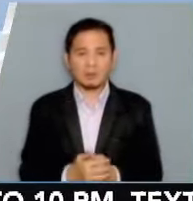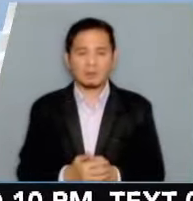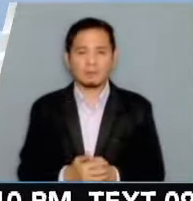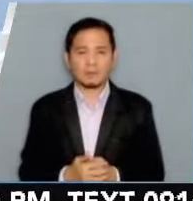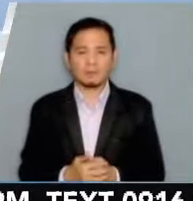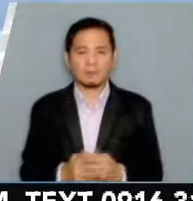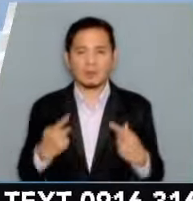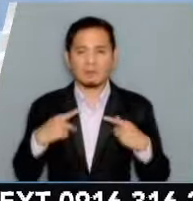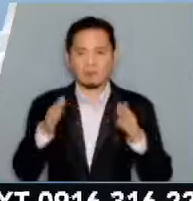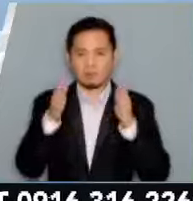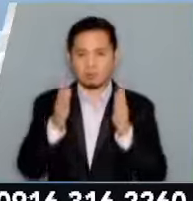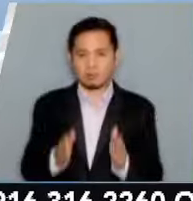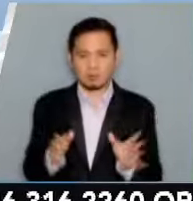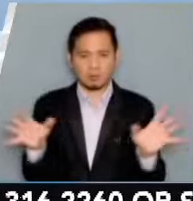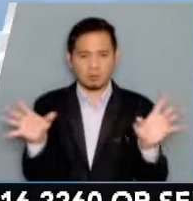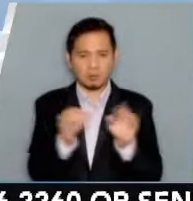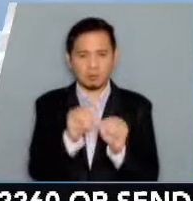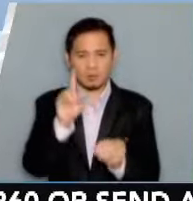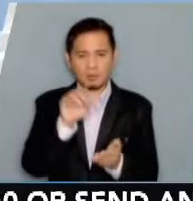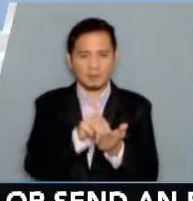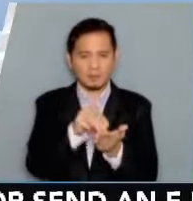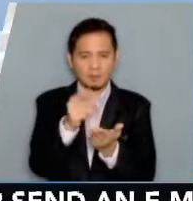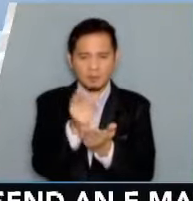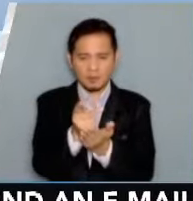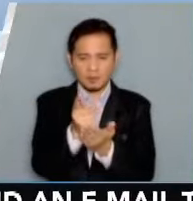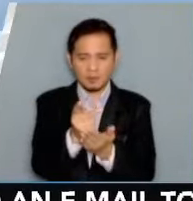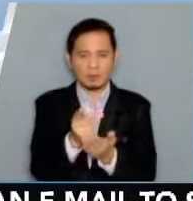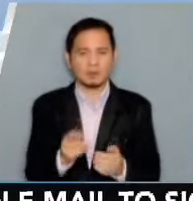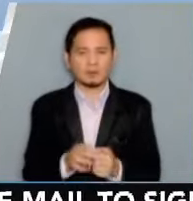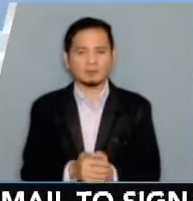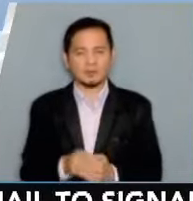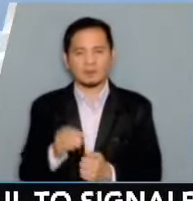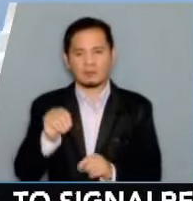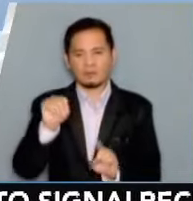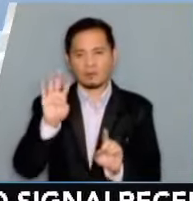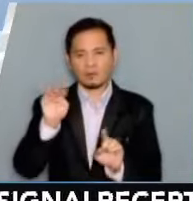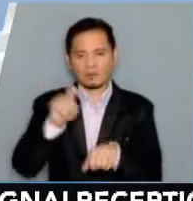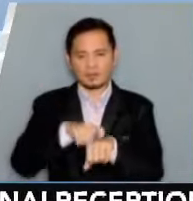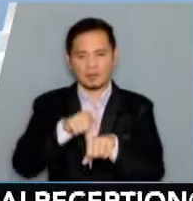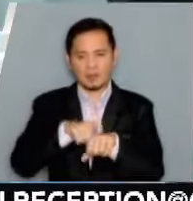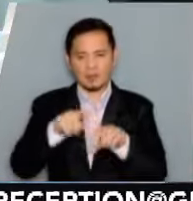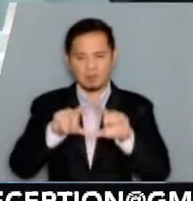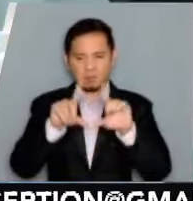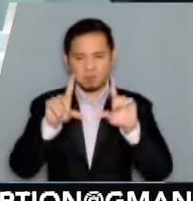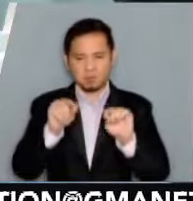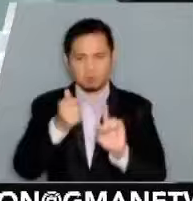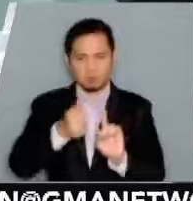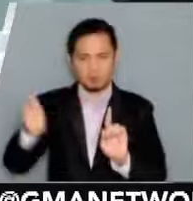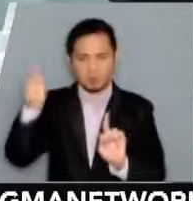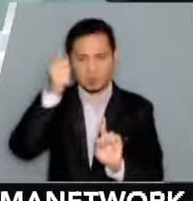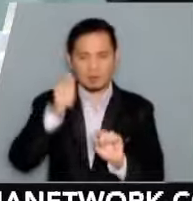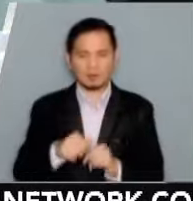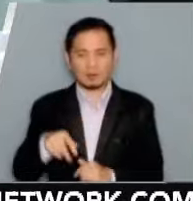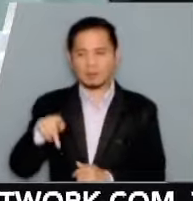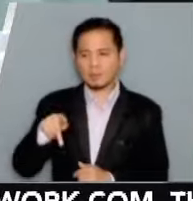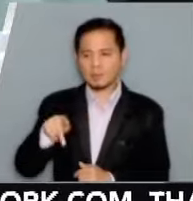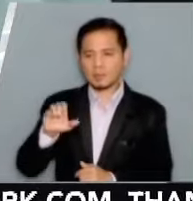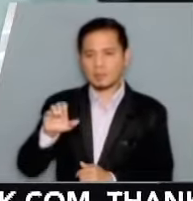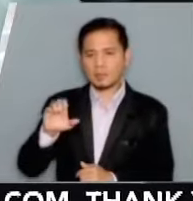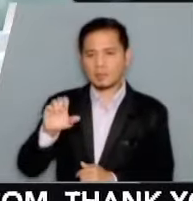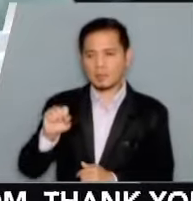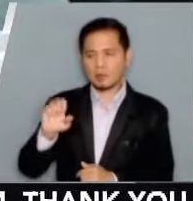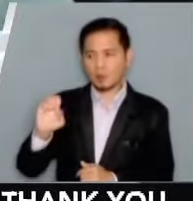PH milyong piso ang napanalunan mula sa ling AP na beses umanong pagtama paliwanag ng PCSO hindi sila loto